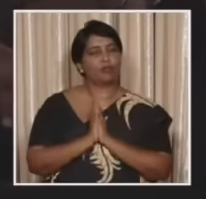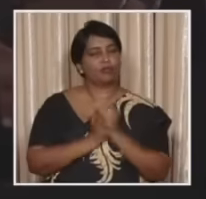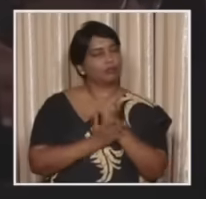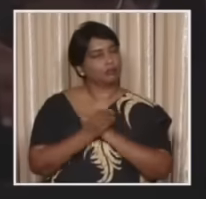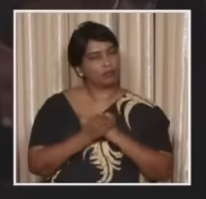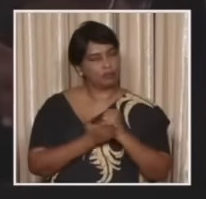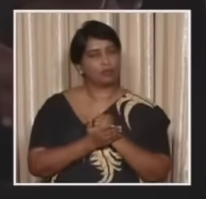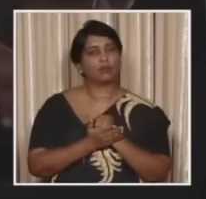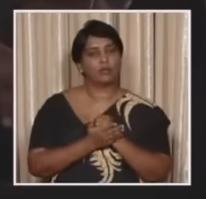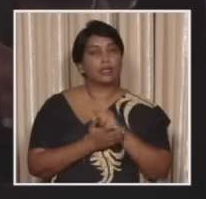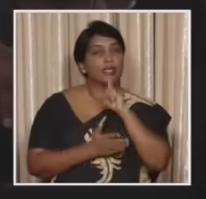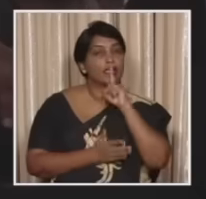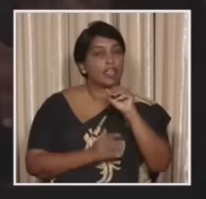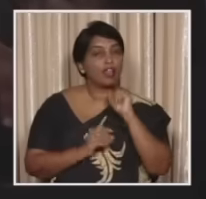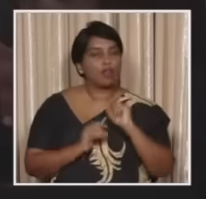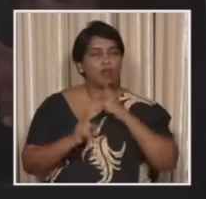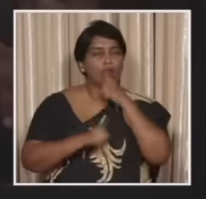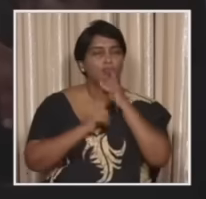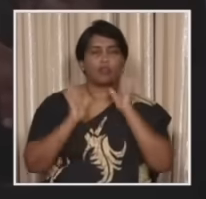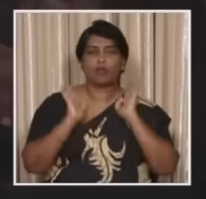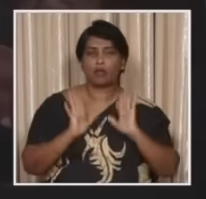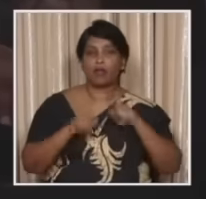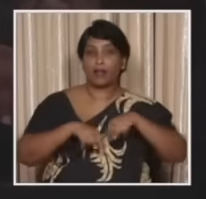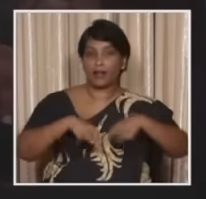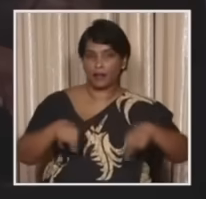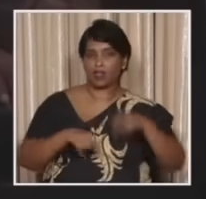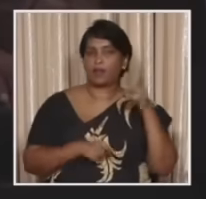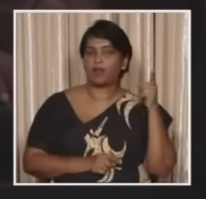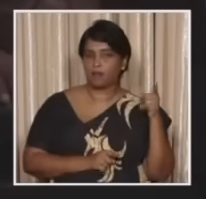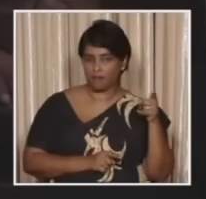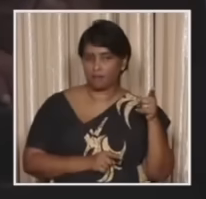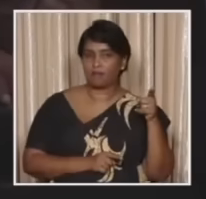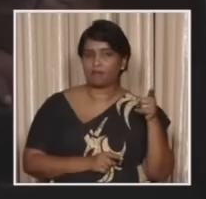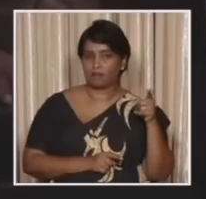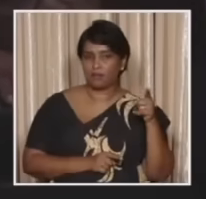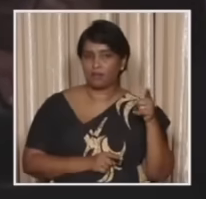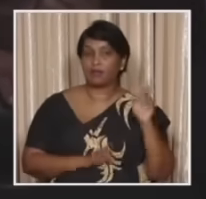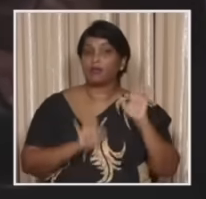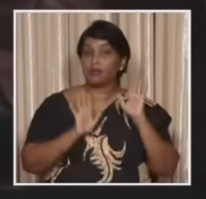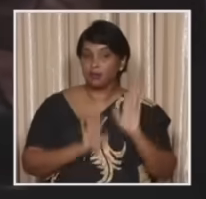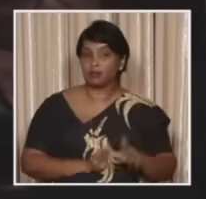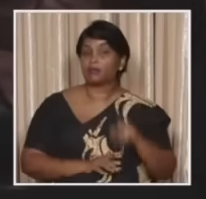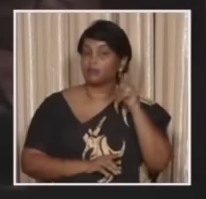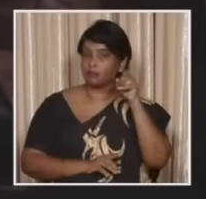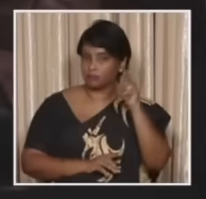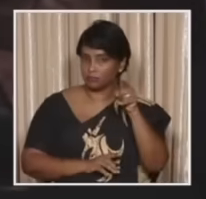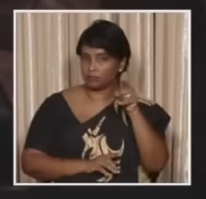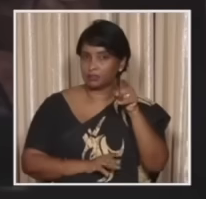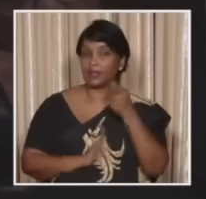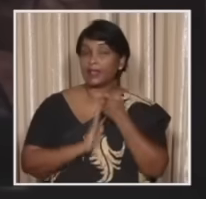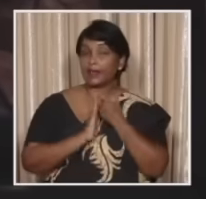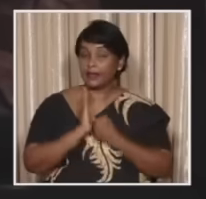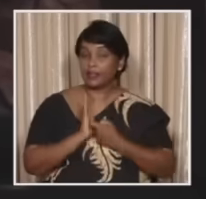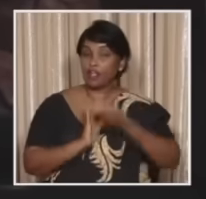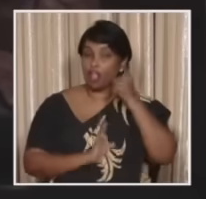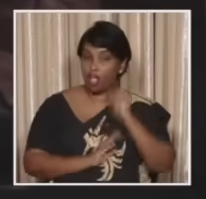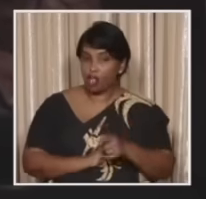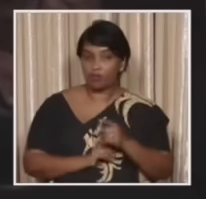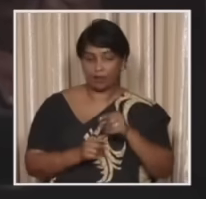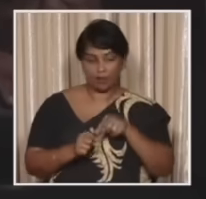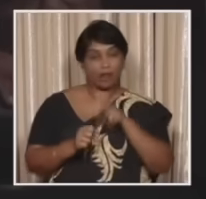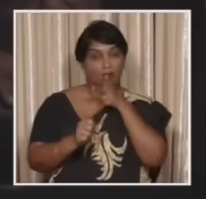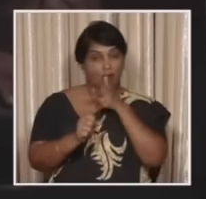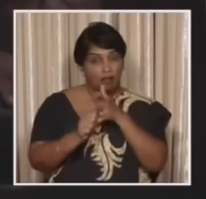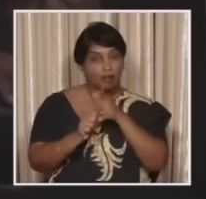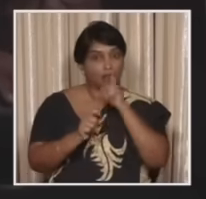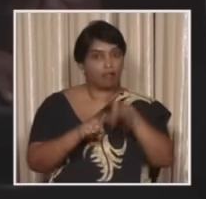දේ කියන්නේ මොනවාද, කතා කරන්නේ මොනවාද කියන එක රෙකෝඩ් වෙනවා ගරු කතානායකතුමනි. හැබැයි ඔබතුමා නීති අනුකූල අවසර දීලා තියෙන මේ මයික් එකට කතා